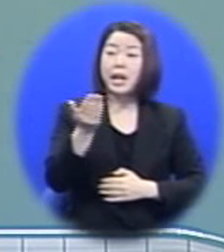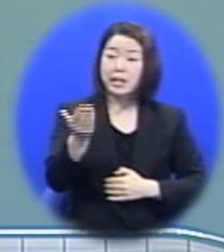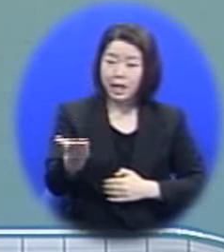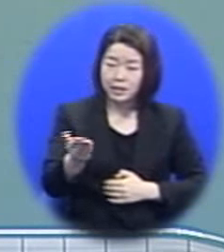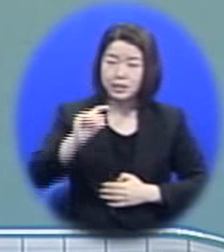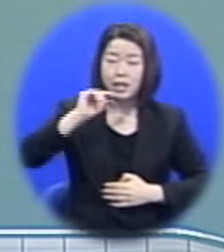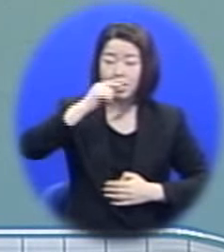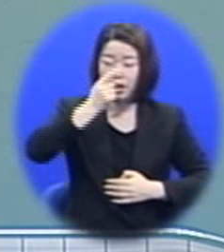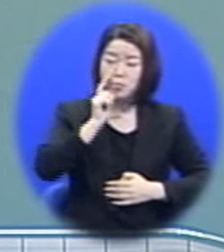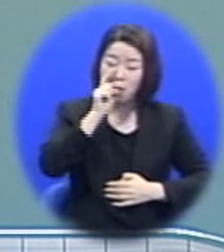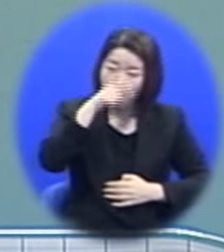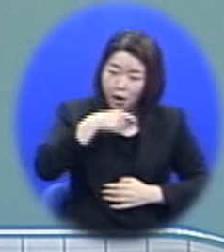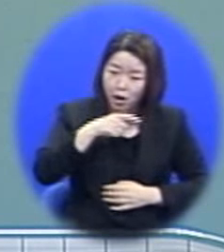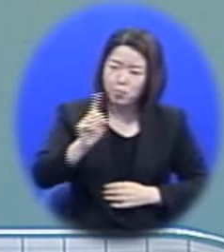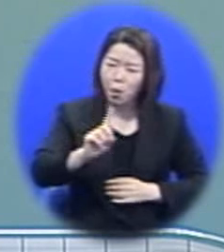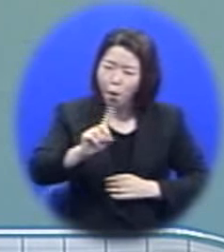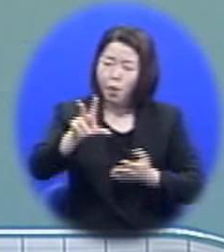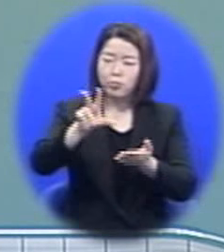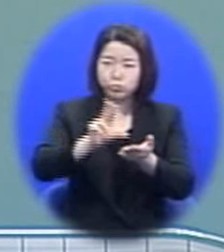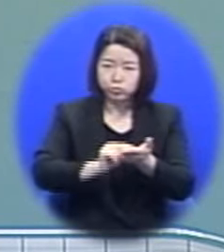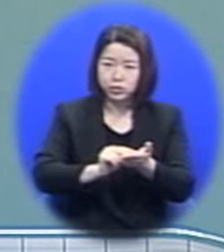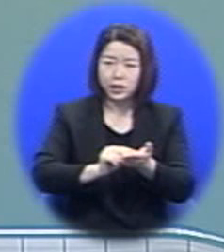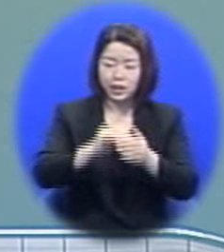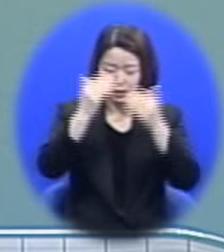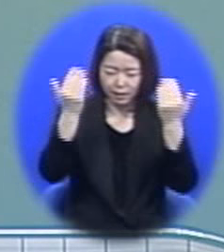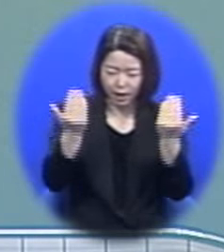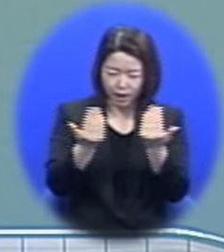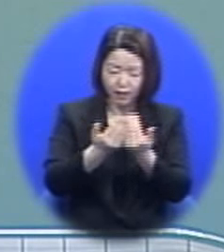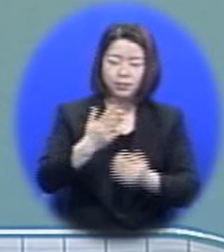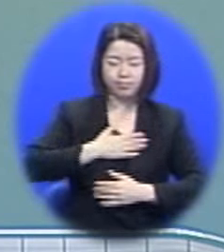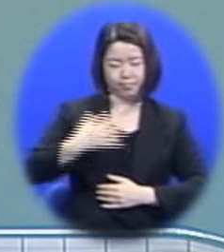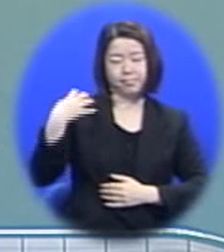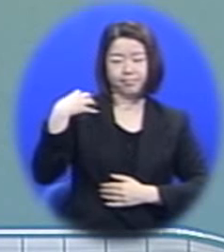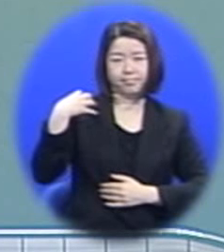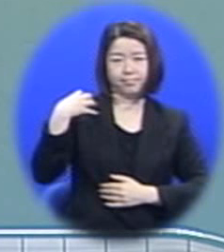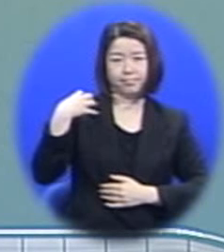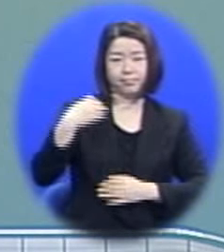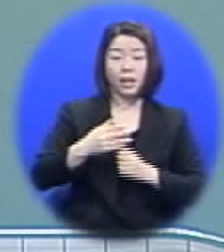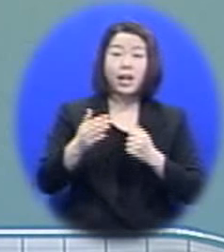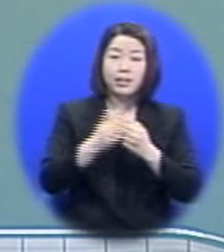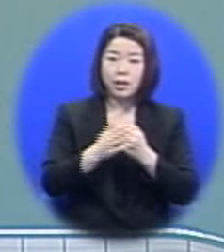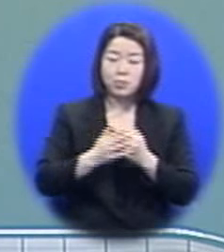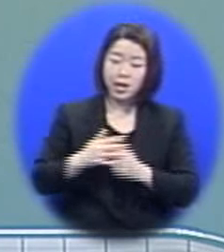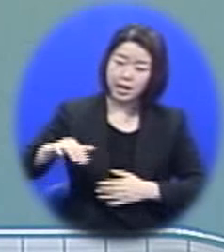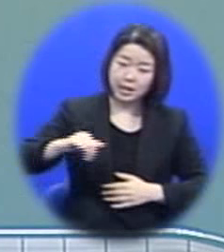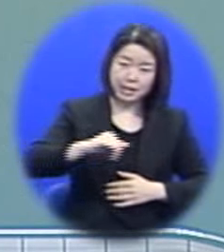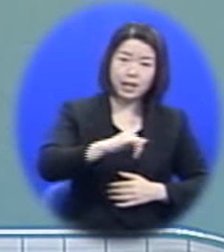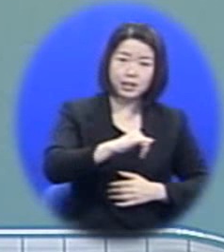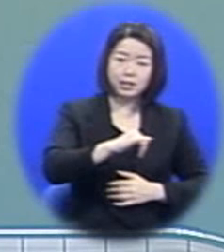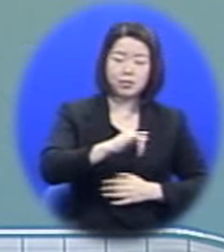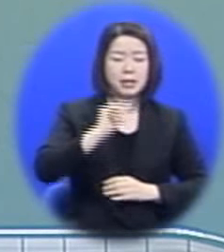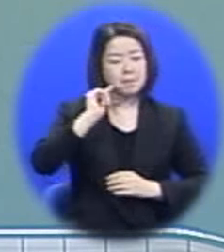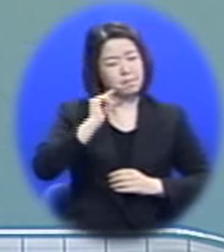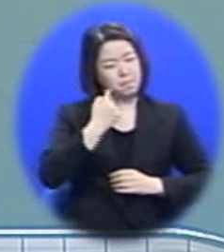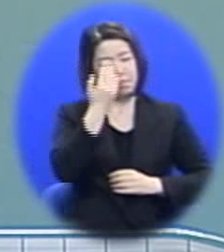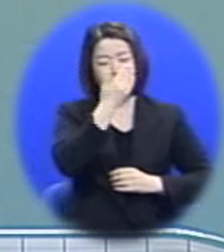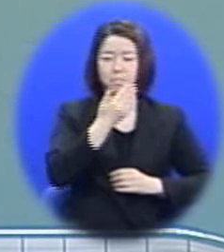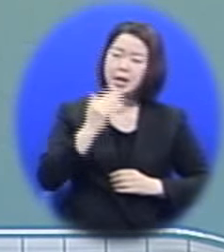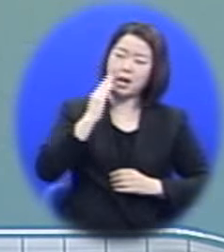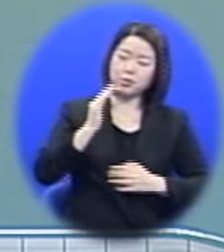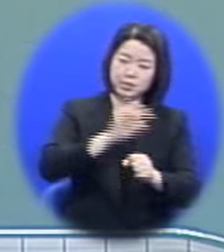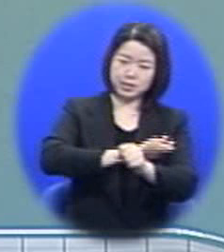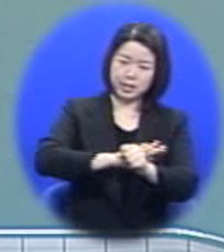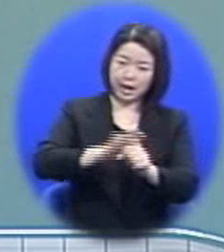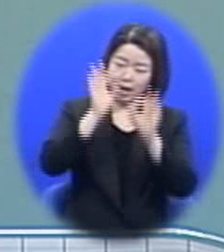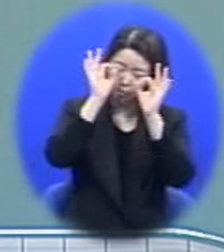어떤 문제조차 내가 다 책임지겠어. 그러니 데이트할 때는 꾸미기도 했고 잘 보이게